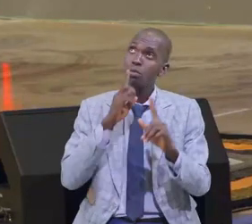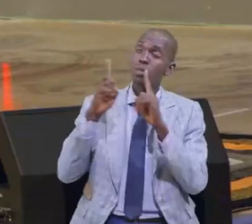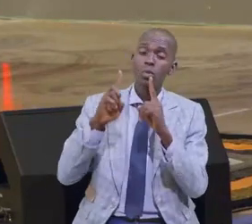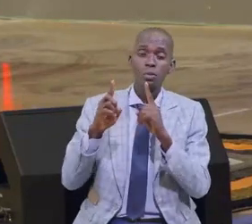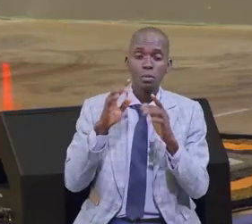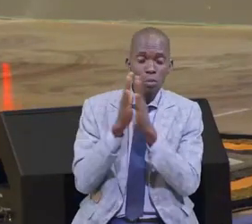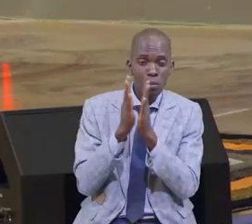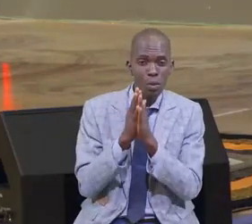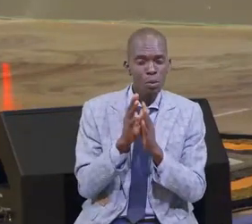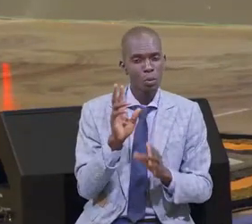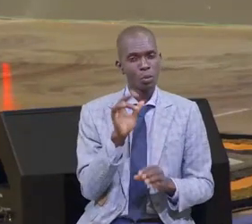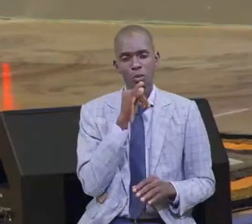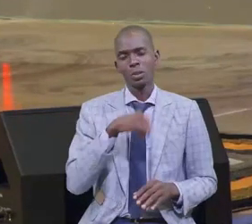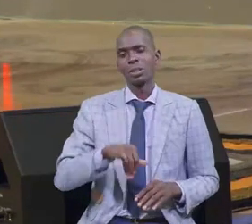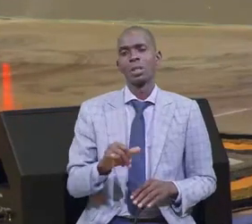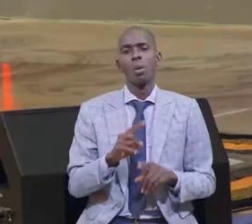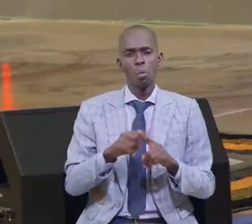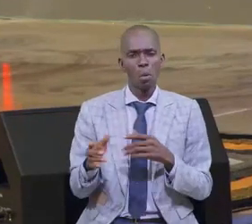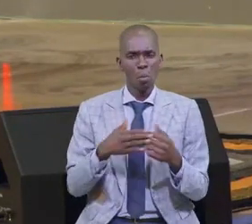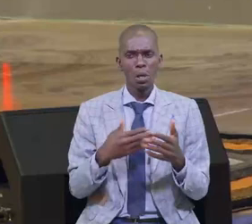dit. Il a dit, Père,